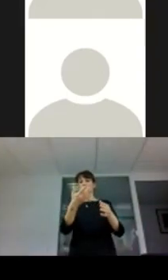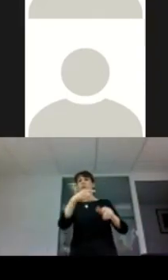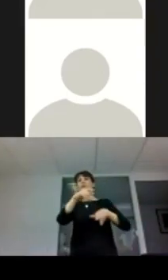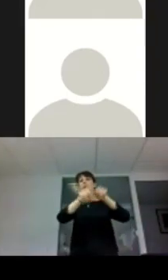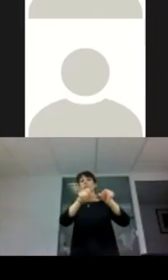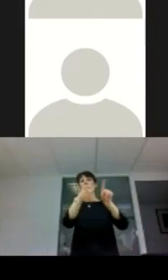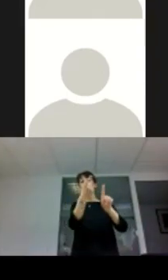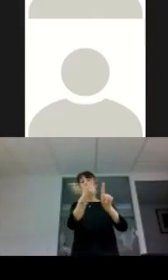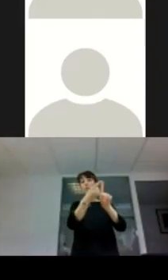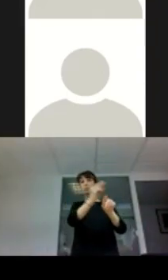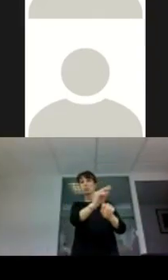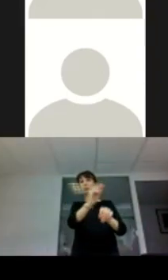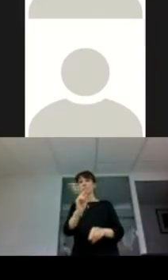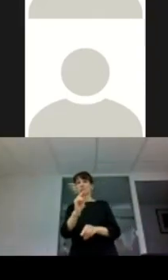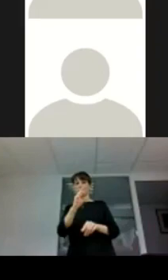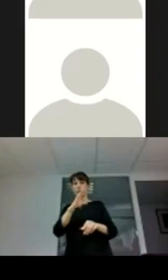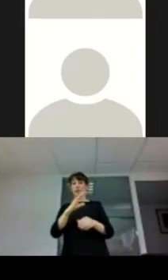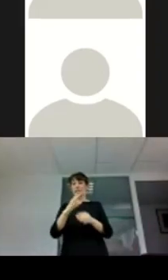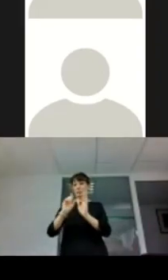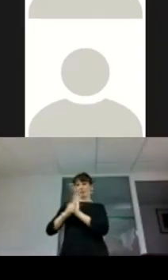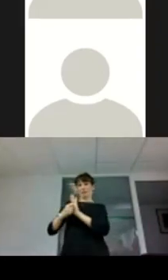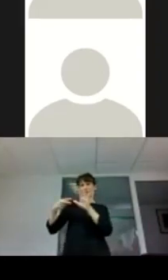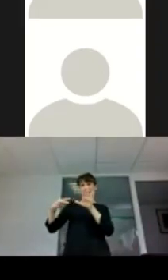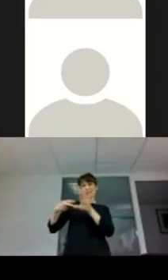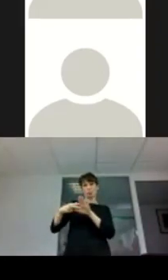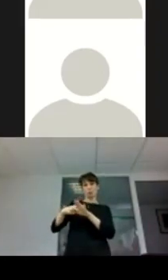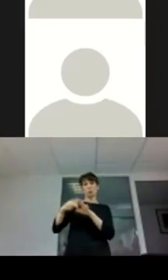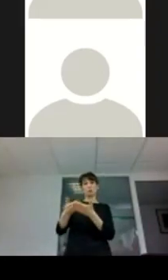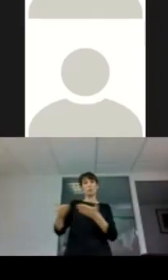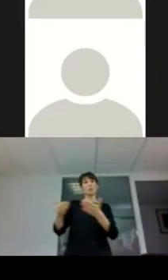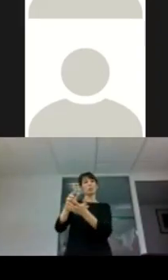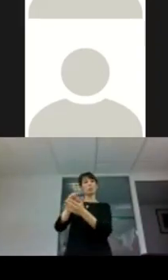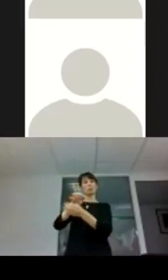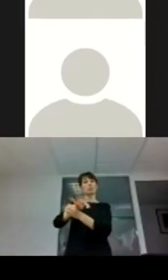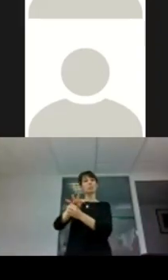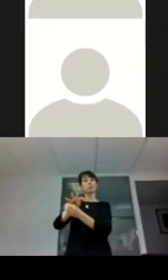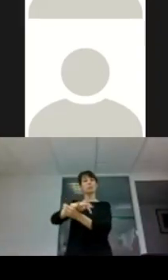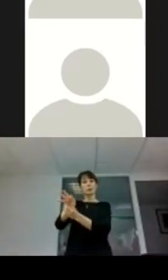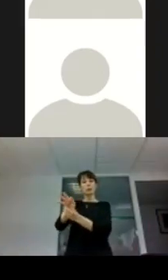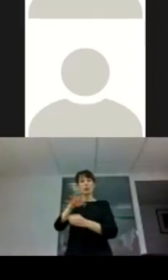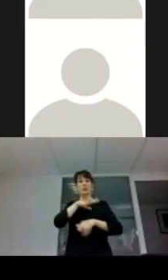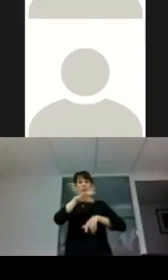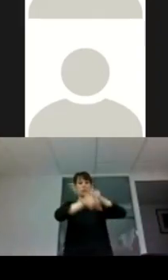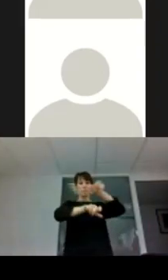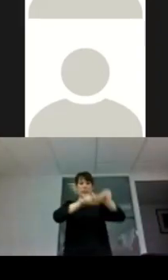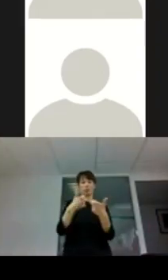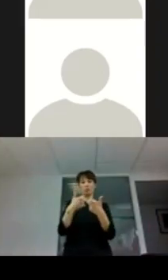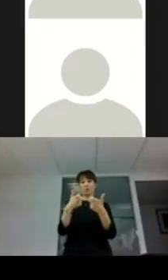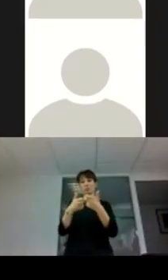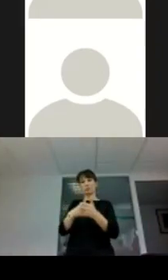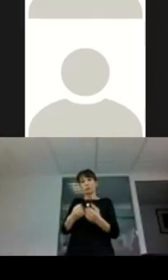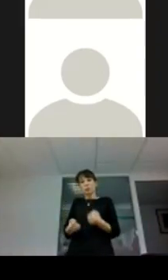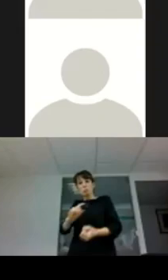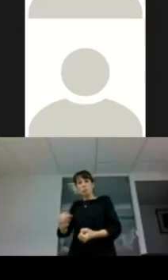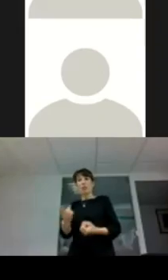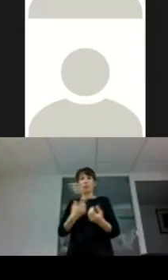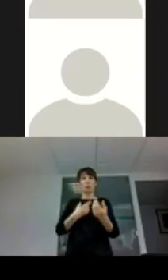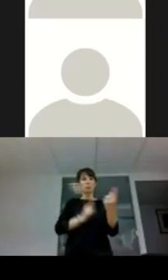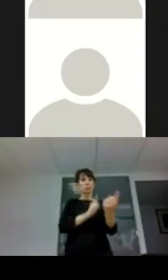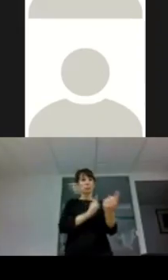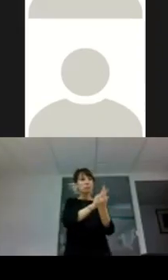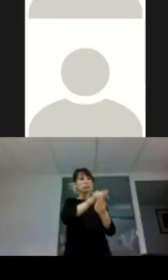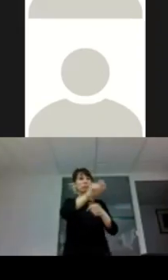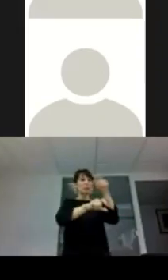le début du Covid, on voit en consultation des gens qui se sont négligés parce qu'ils ont eu peur d'aller